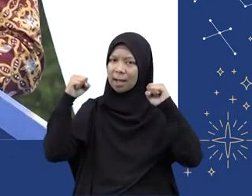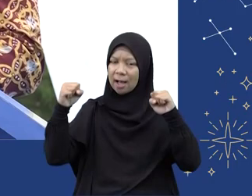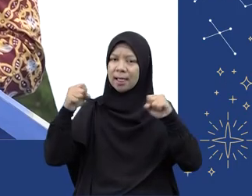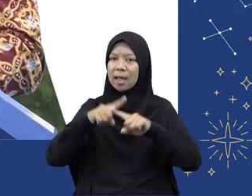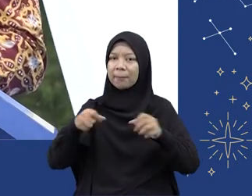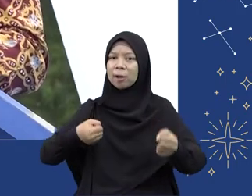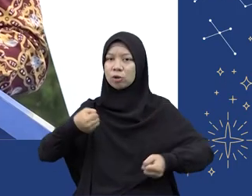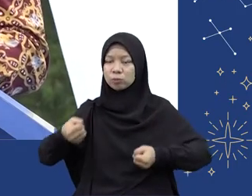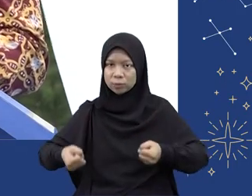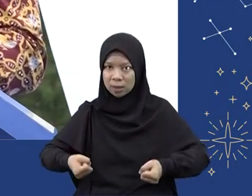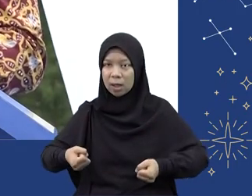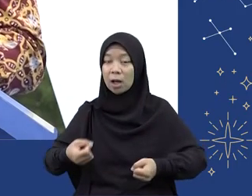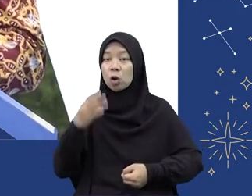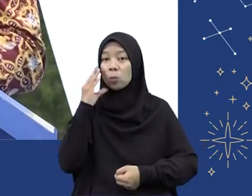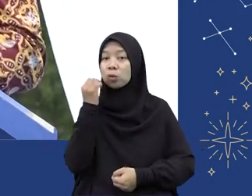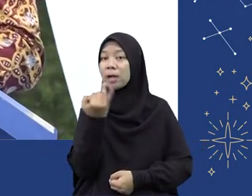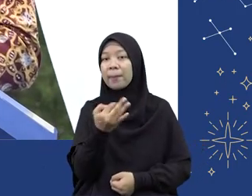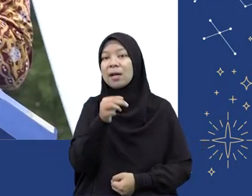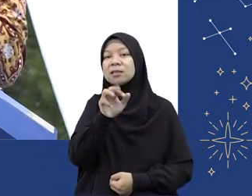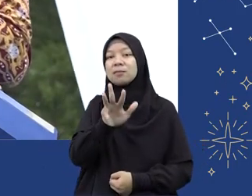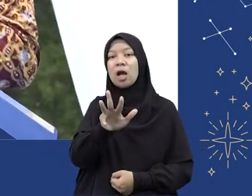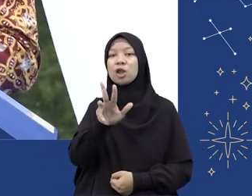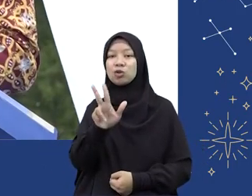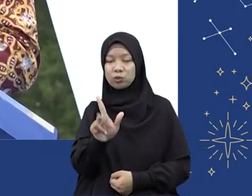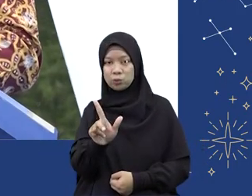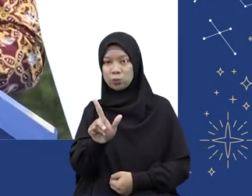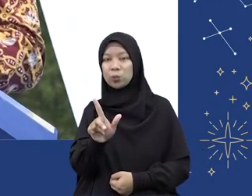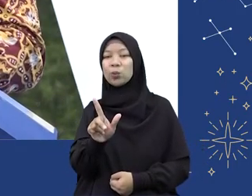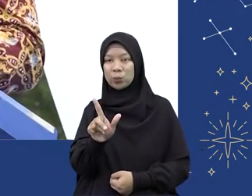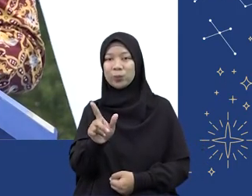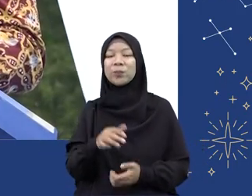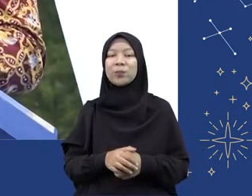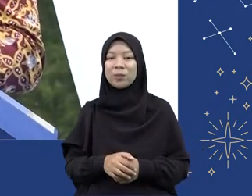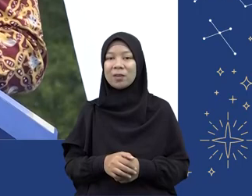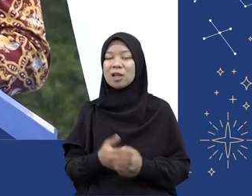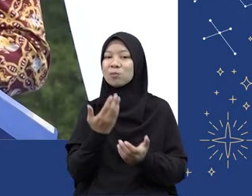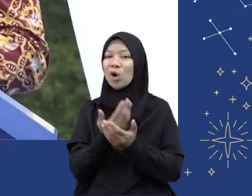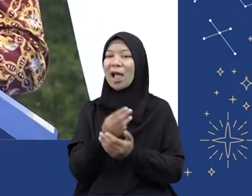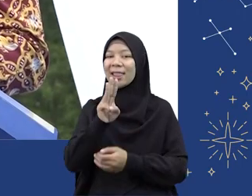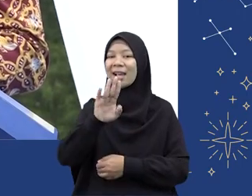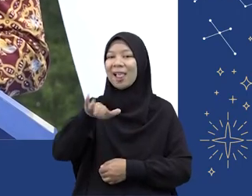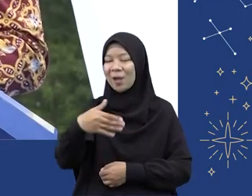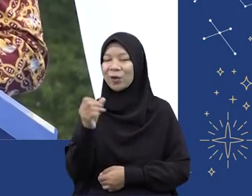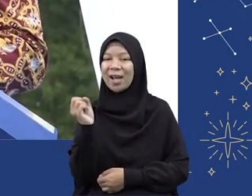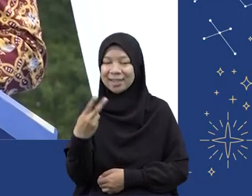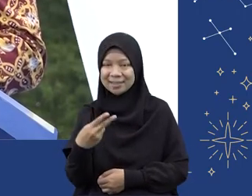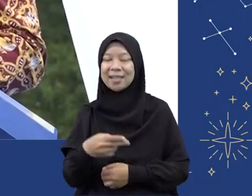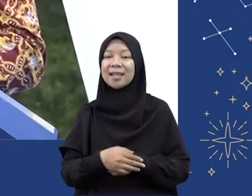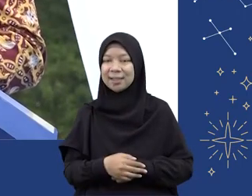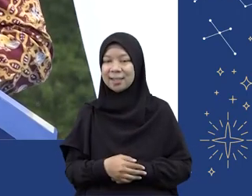usianya 97 tahun 3 tahun Lagi mudah-mudahan Allah berkahi umur bisa juga kita